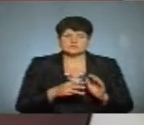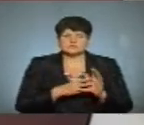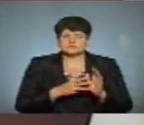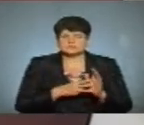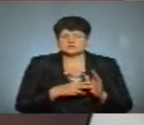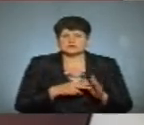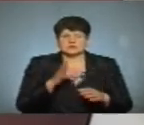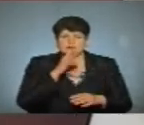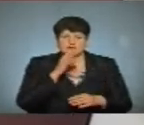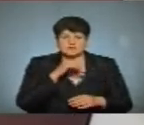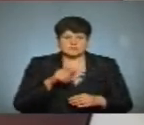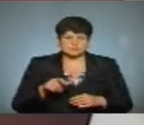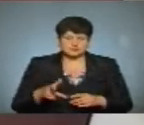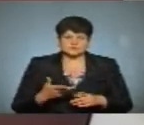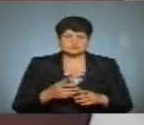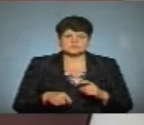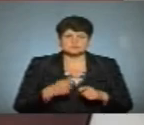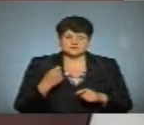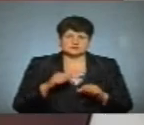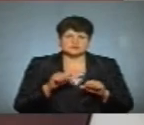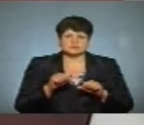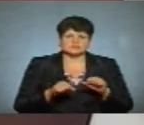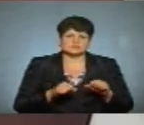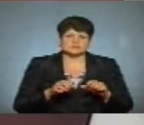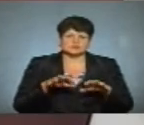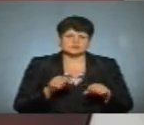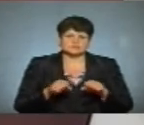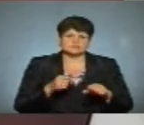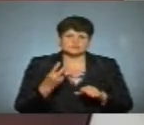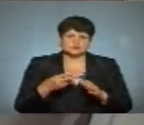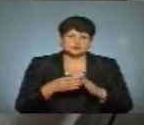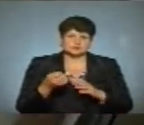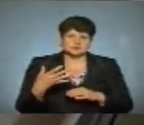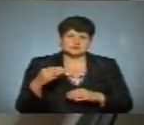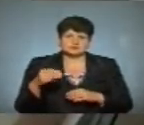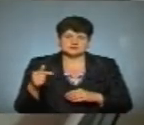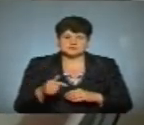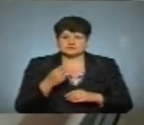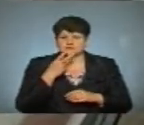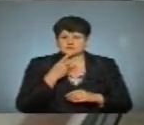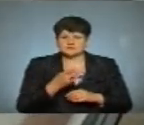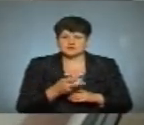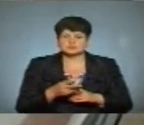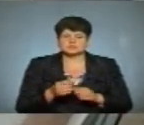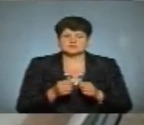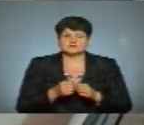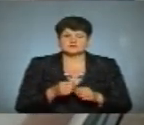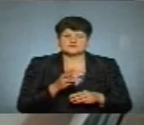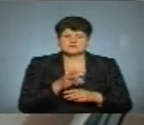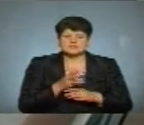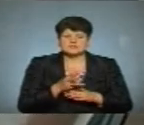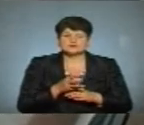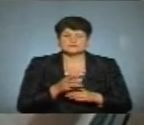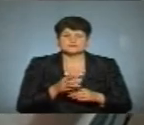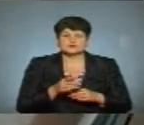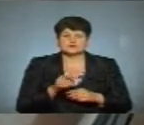збитки яких зазнали власники велосипедів – від 2 до 15 тисяч гривень. На цих кадрах ви бачите відео з камер